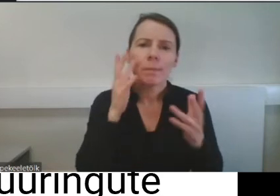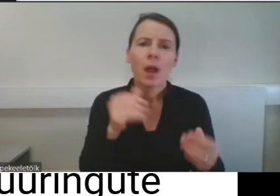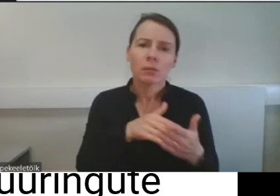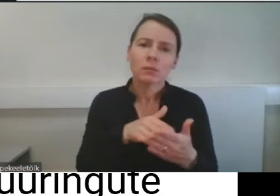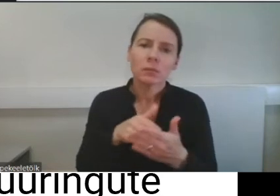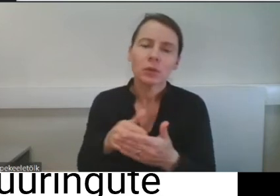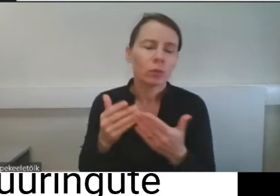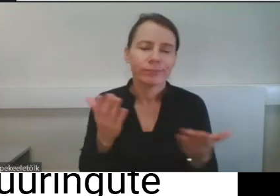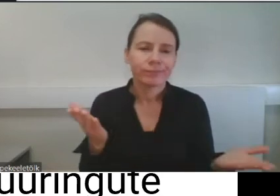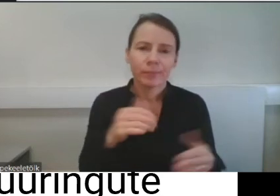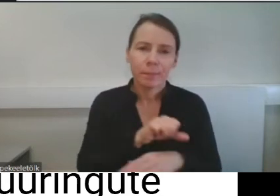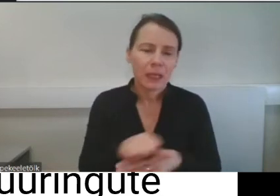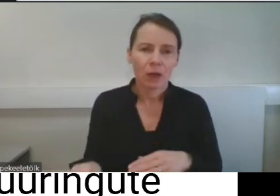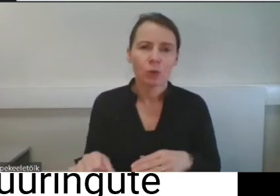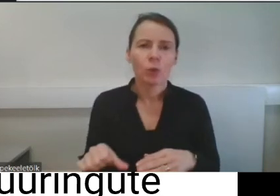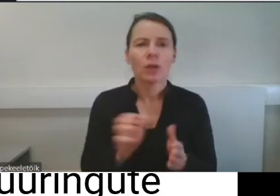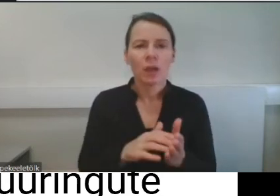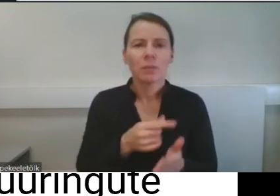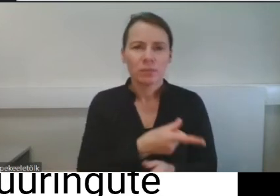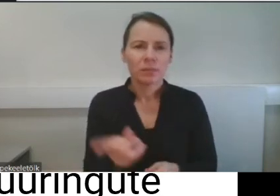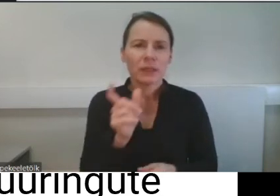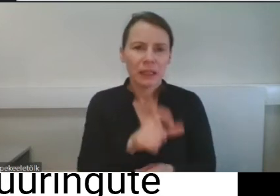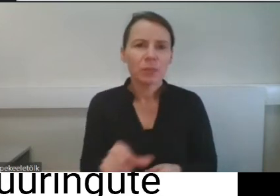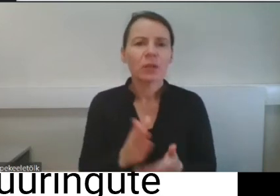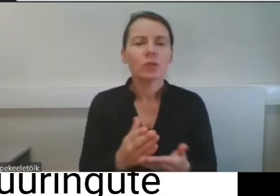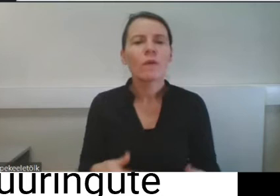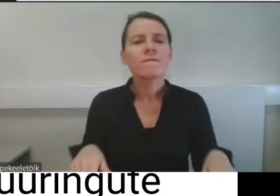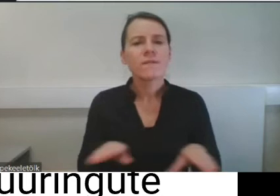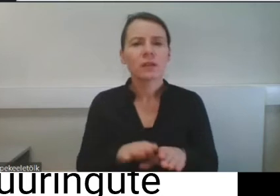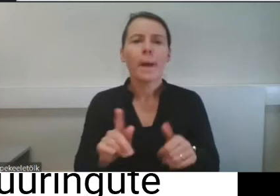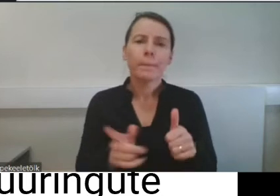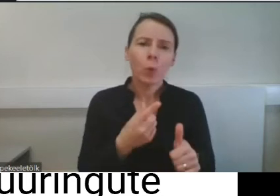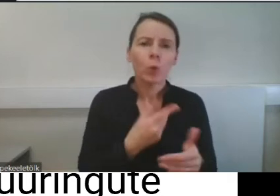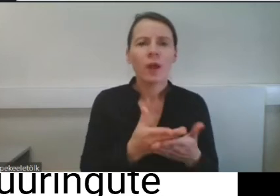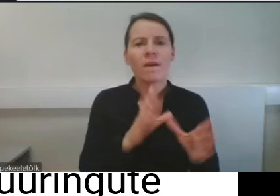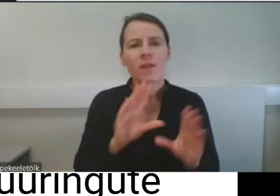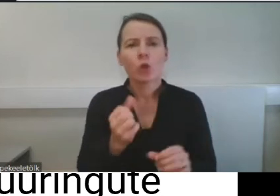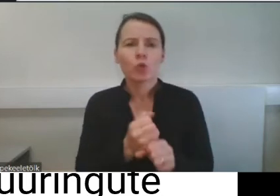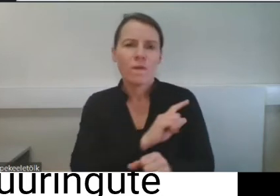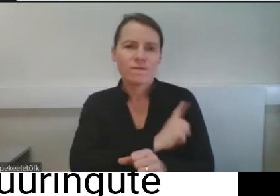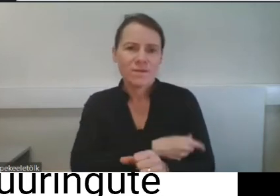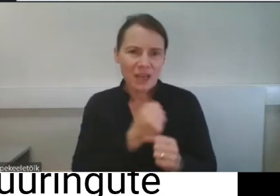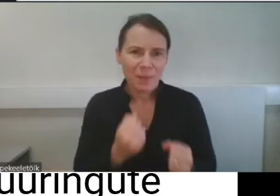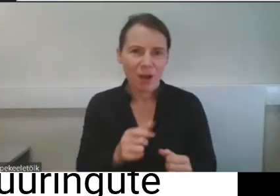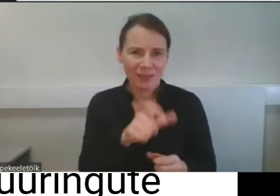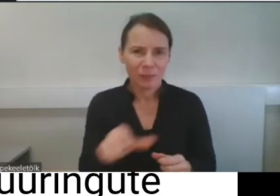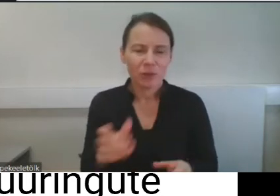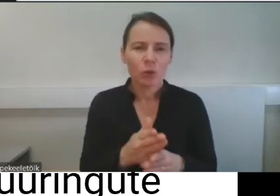küsiti valimisse sattunud vastajatelt nende erinevate tegevuspiirangute, puude kui vähenenud töövõime